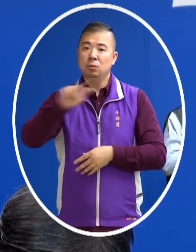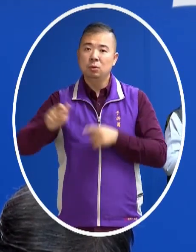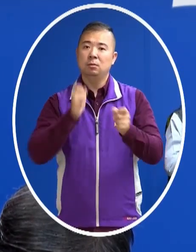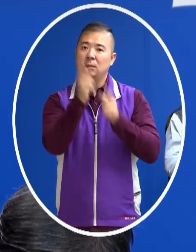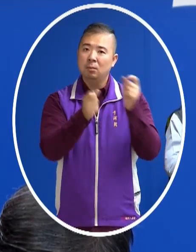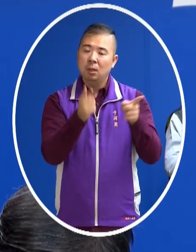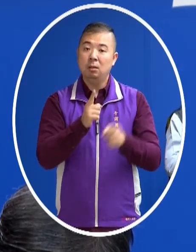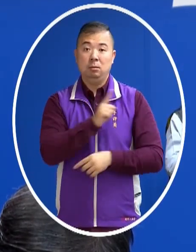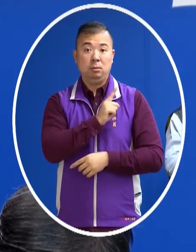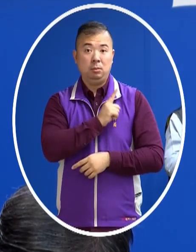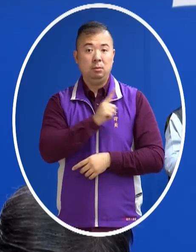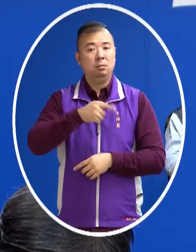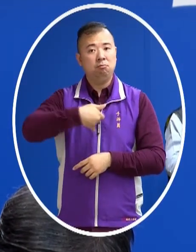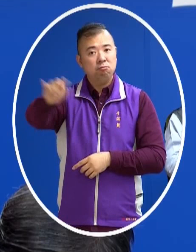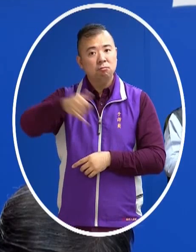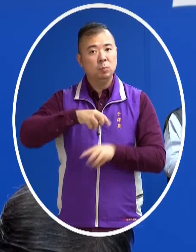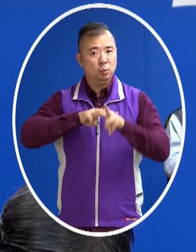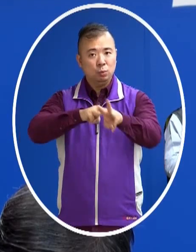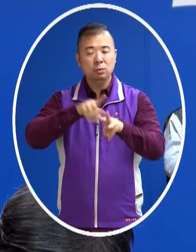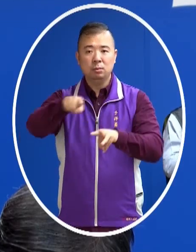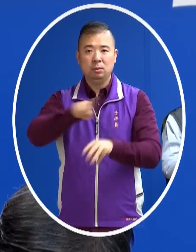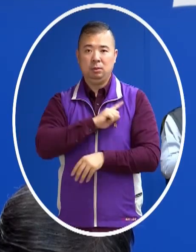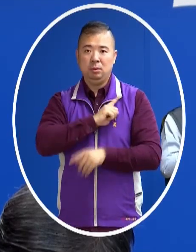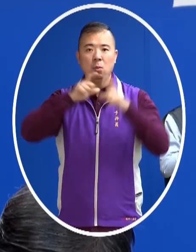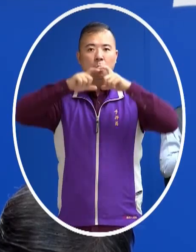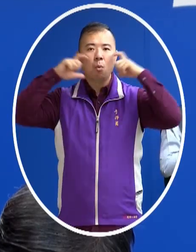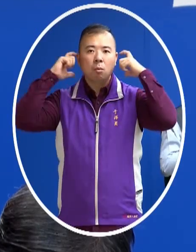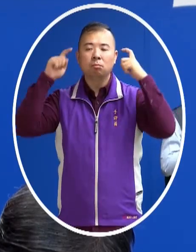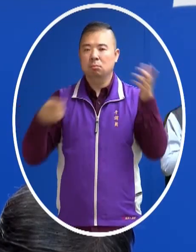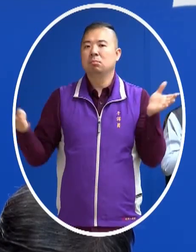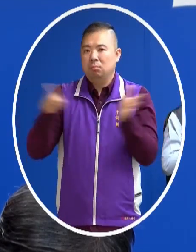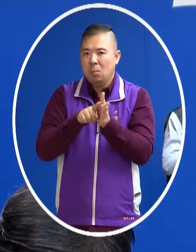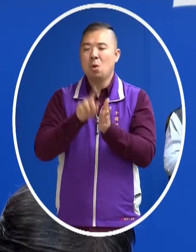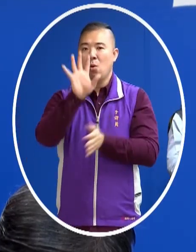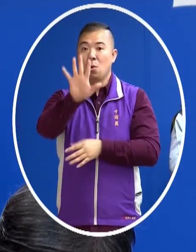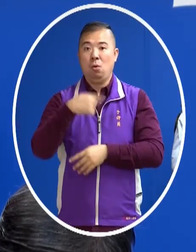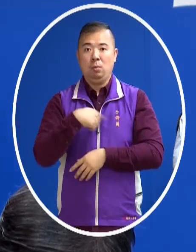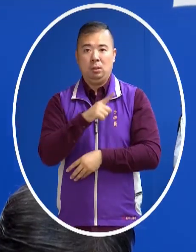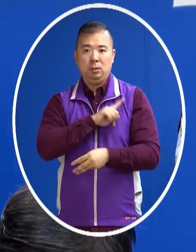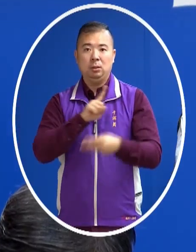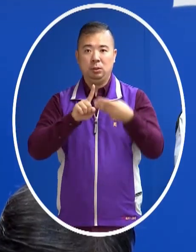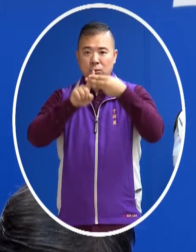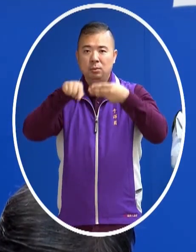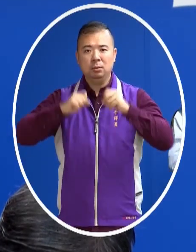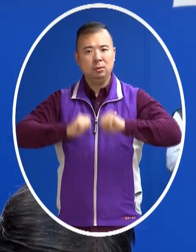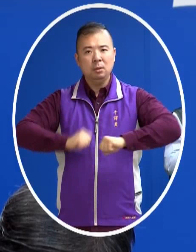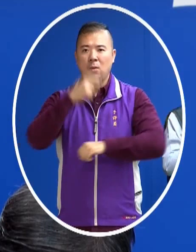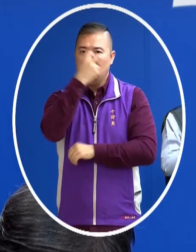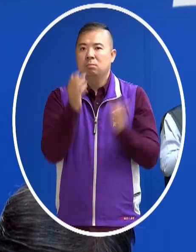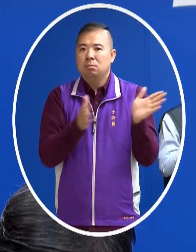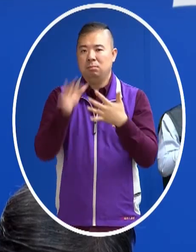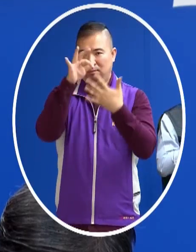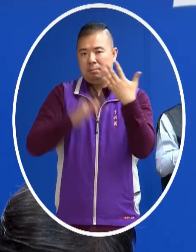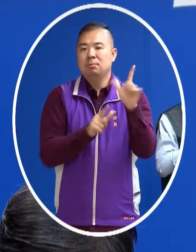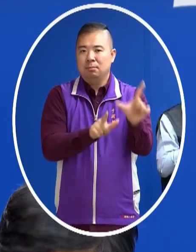都有全程戴口罩了，根据我们做自主健康管理的这个的方式来做。那有关他